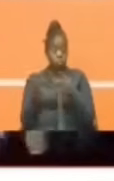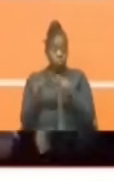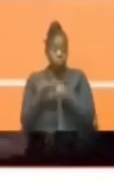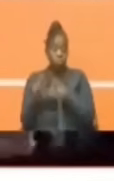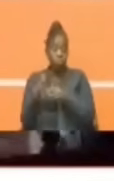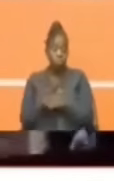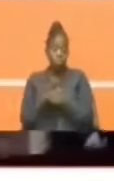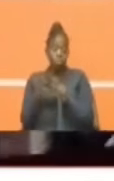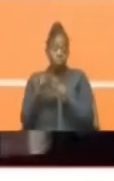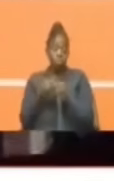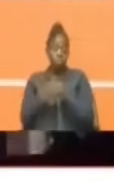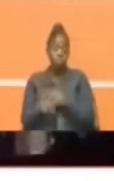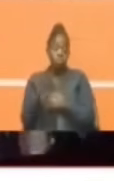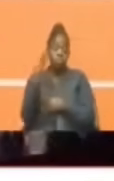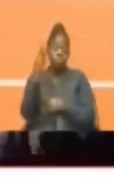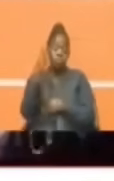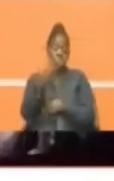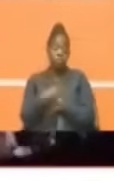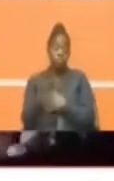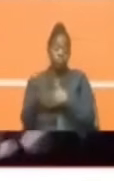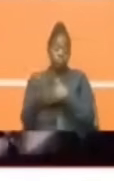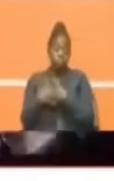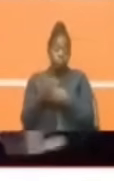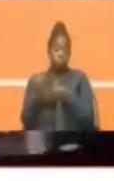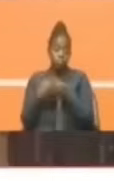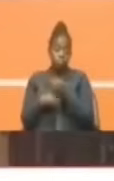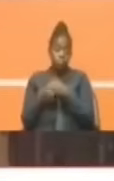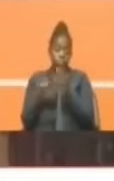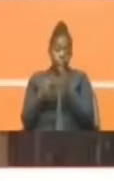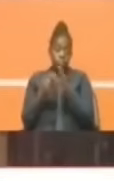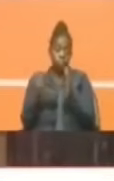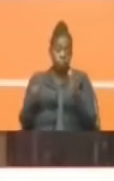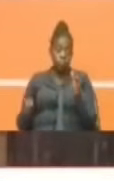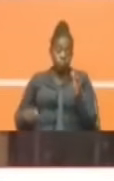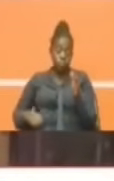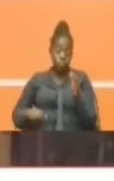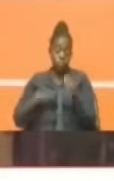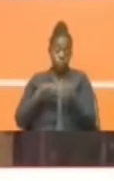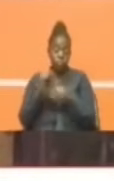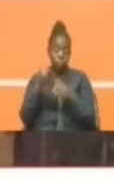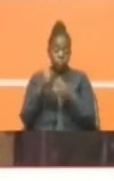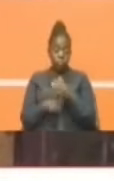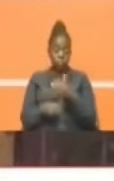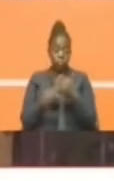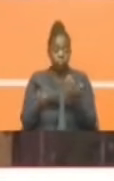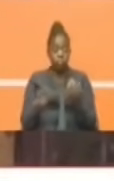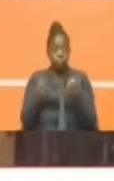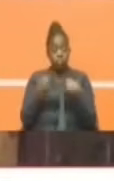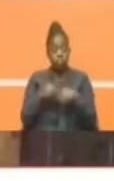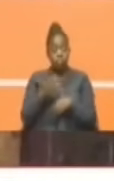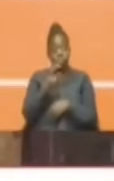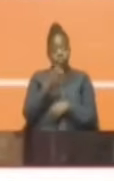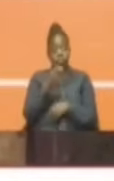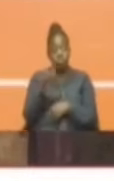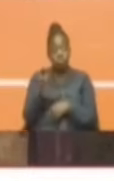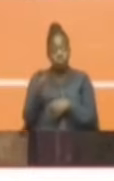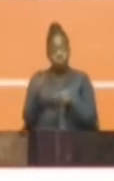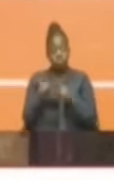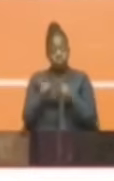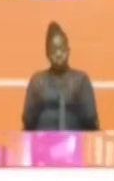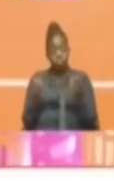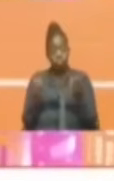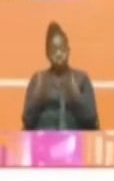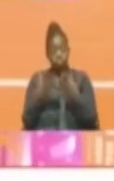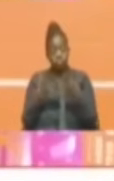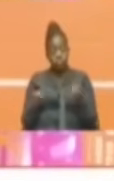bosizwa ingido na kuruku na nga wagadwa mduka gamu nga wala kupatali mativo kumisuri jivasulizwa kune kule freeze yawalubizo kwa lika mkufirizi